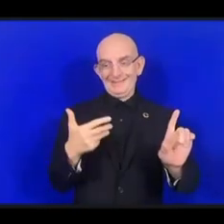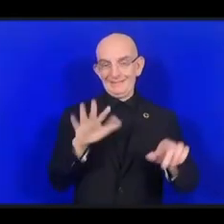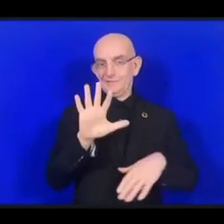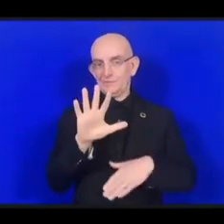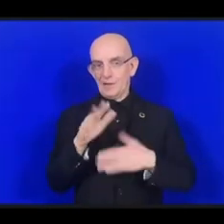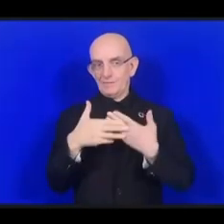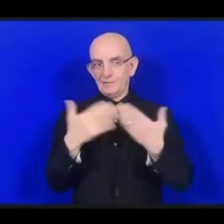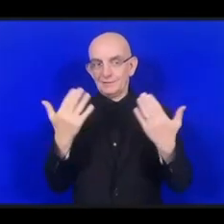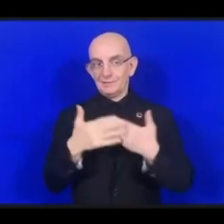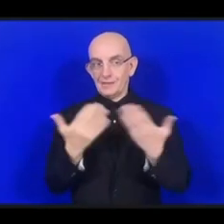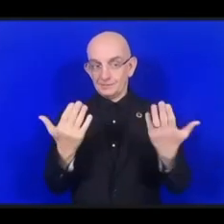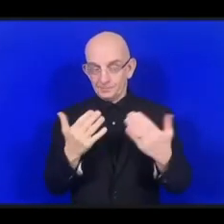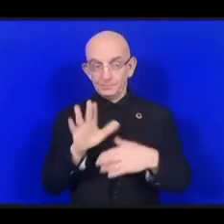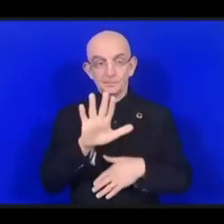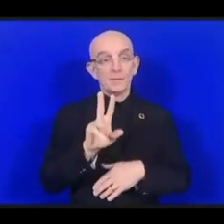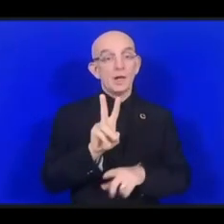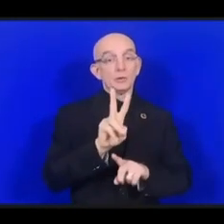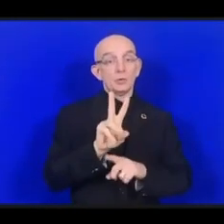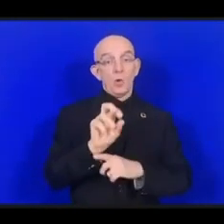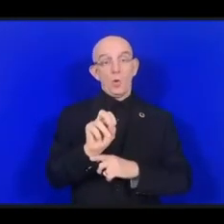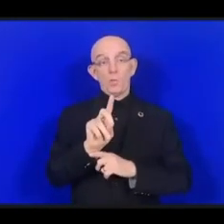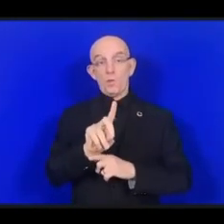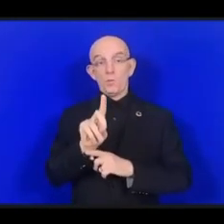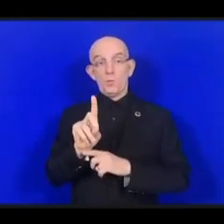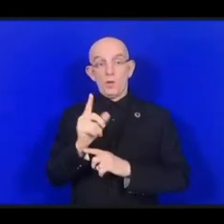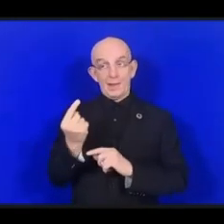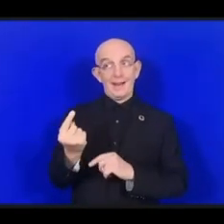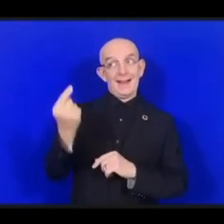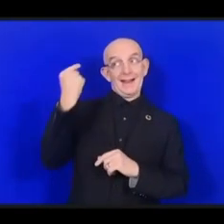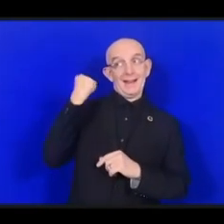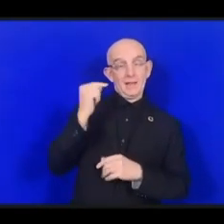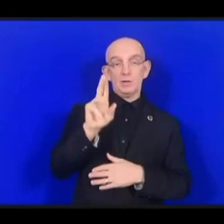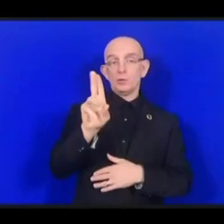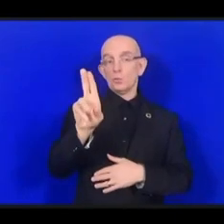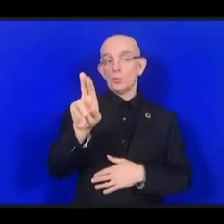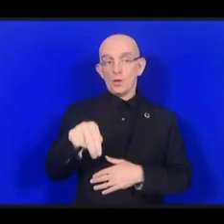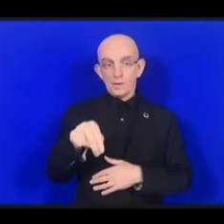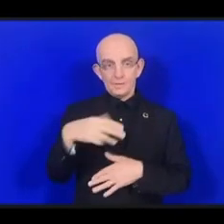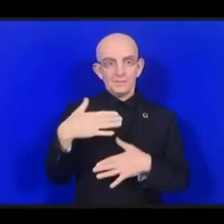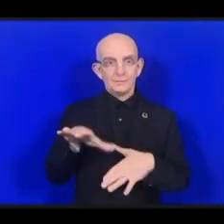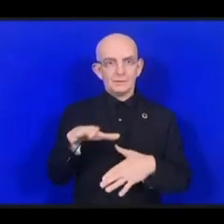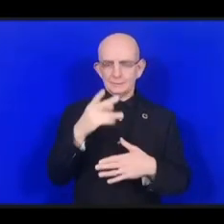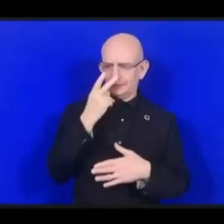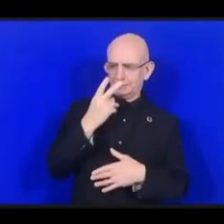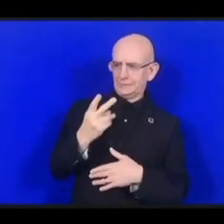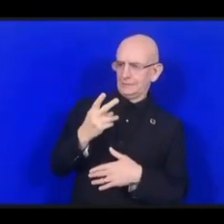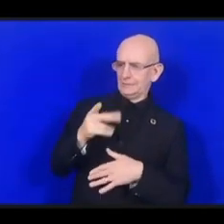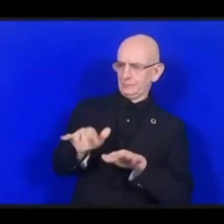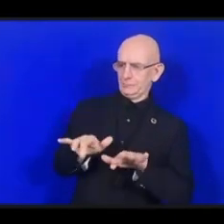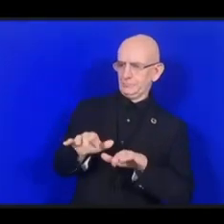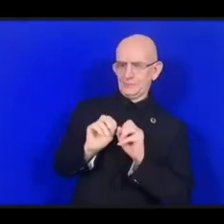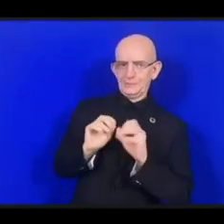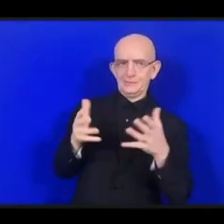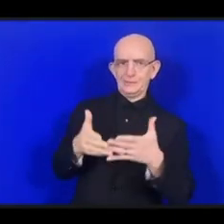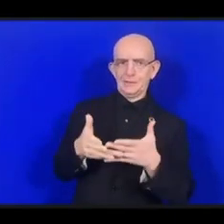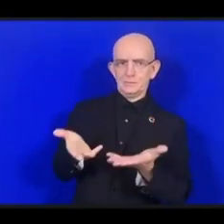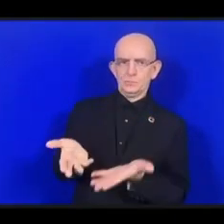联合国将互联网视为一个重要的工具，能